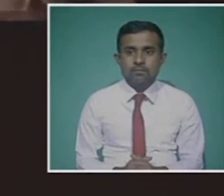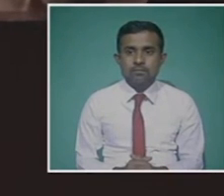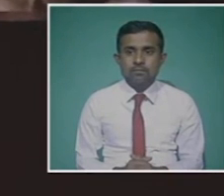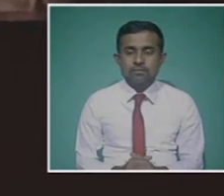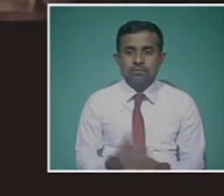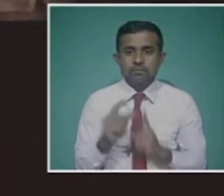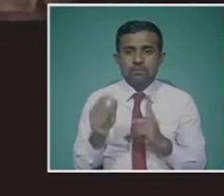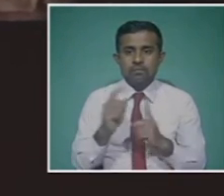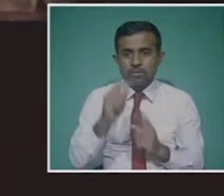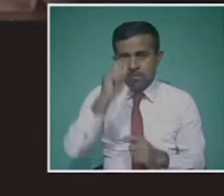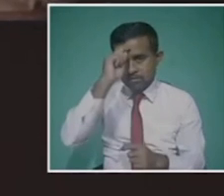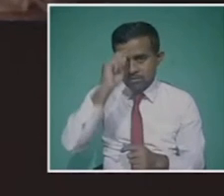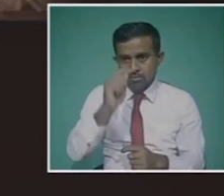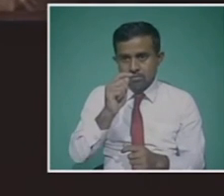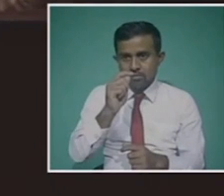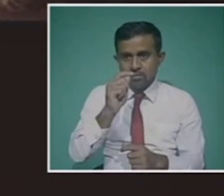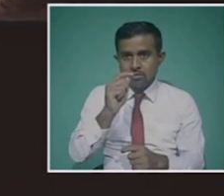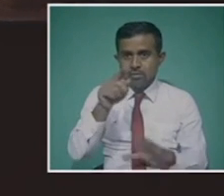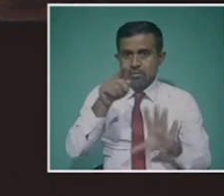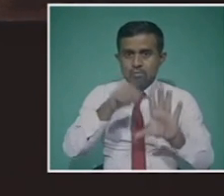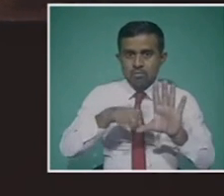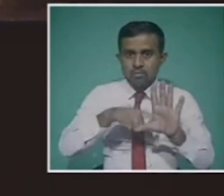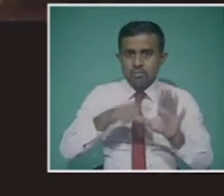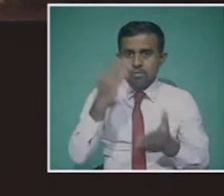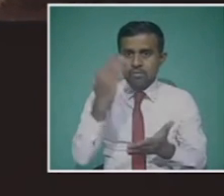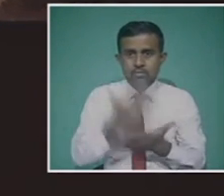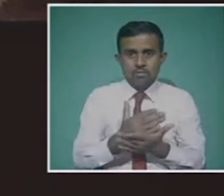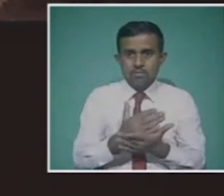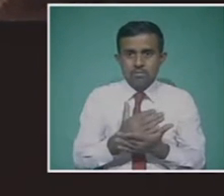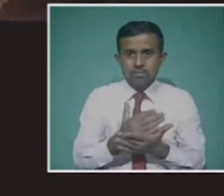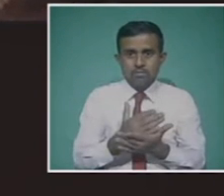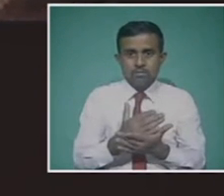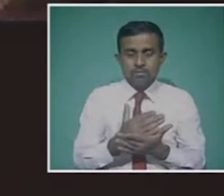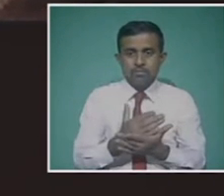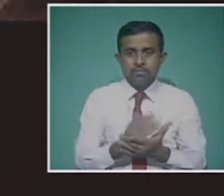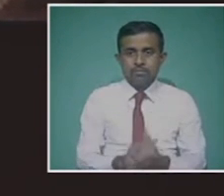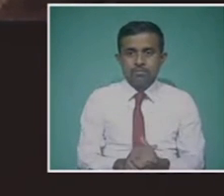ගරු මන්තීතුමා ඔය ඔය ඔය පුරුද්ද අපි නතර කරගනි.